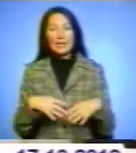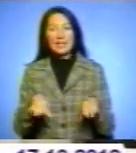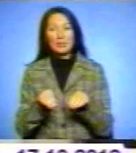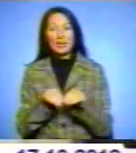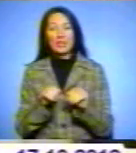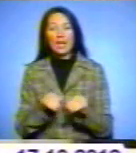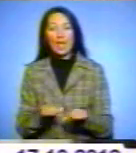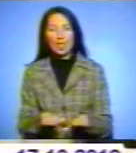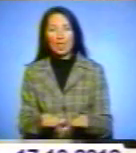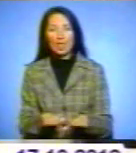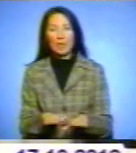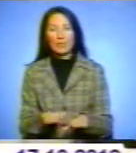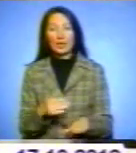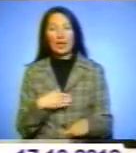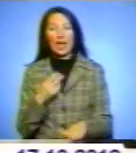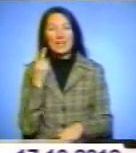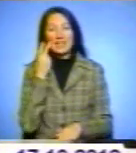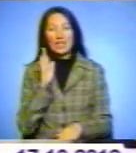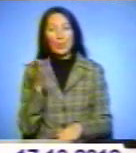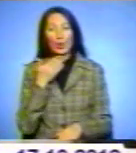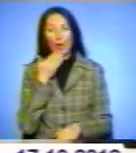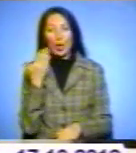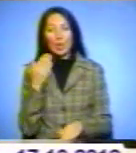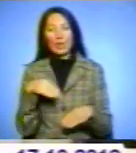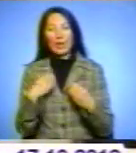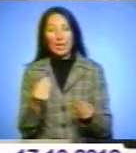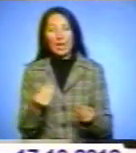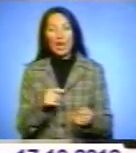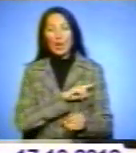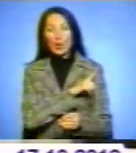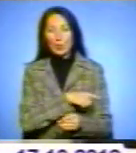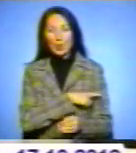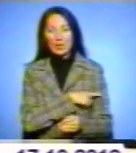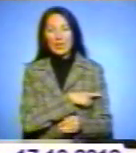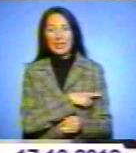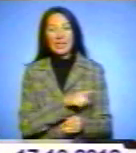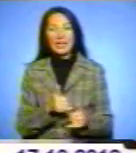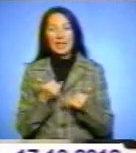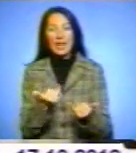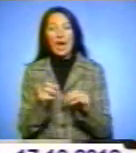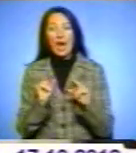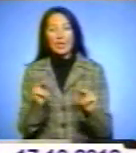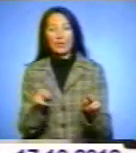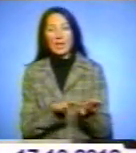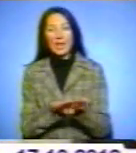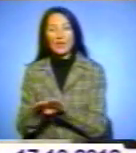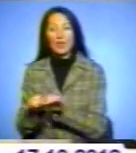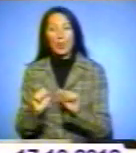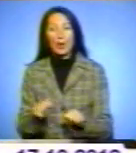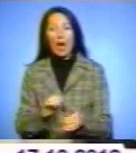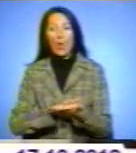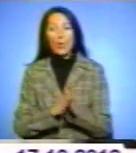рішення. Я завжди буду докладати зусиль для гарантування рівних прав і умов для